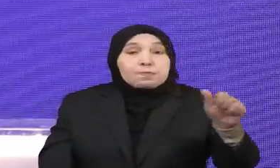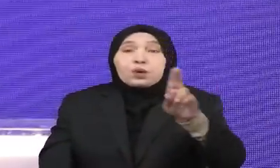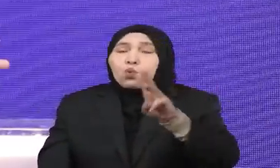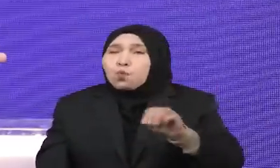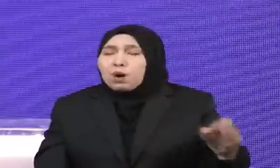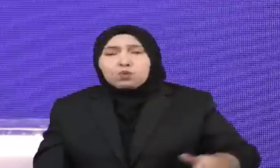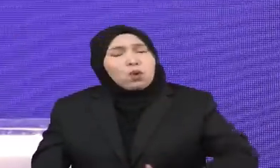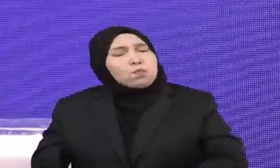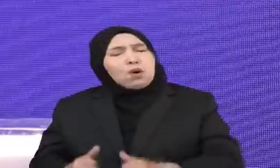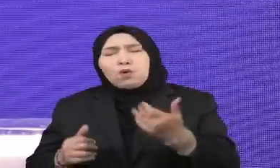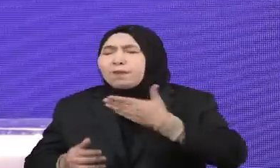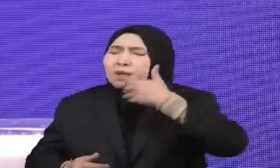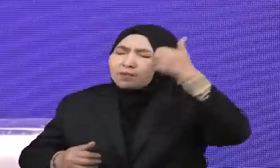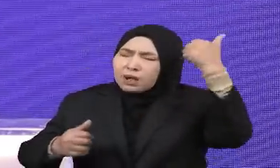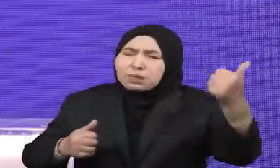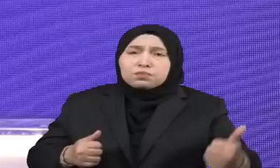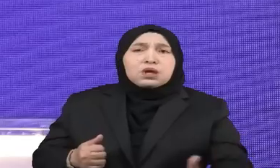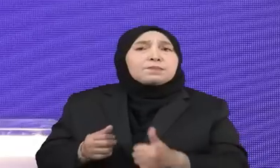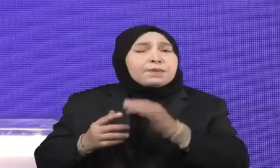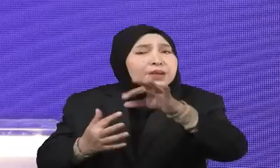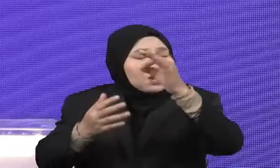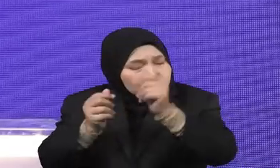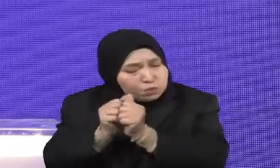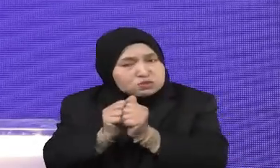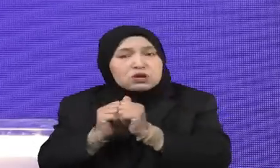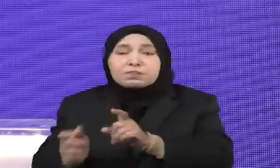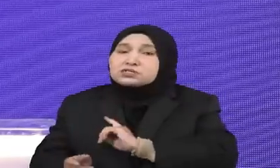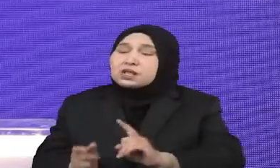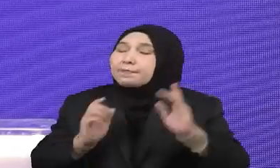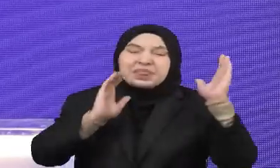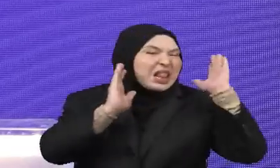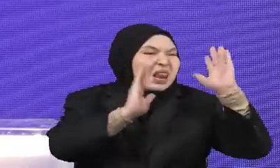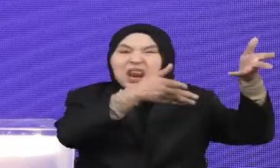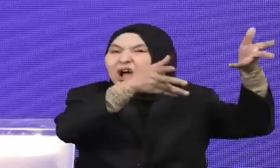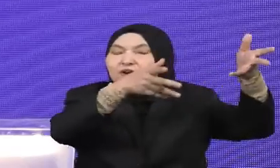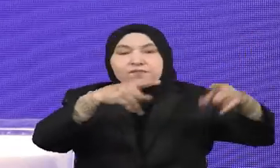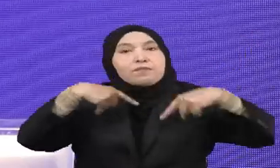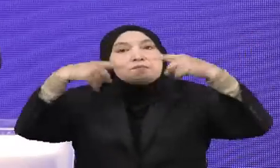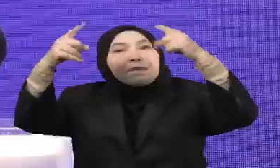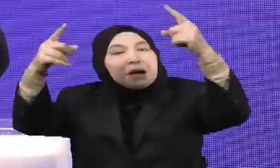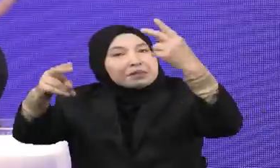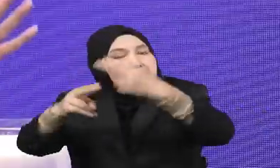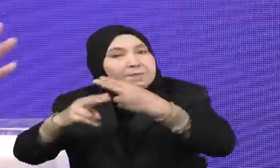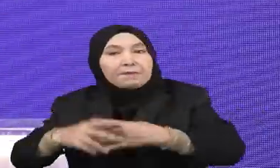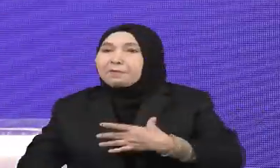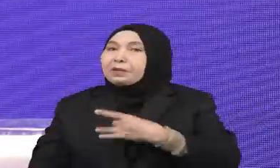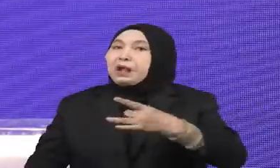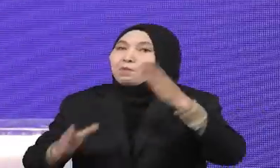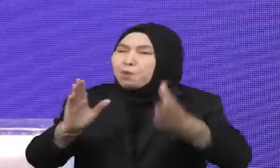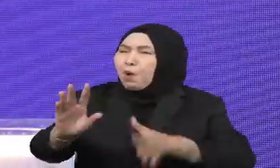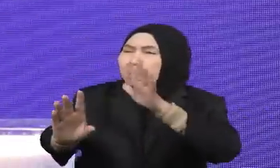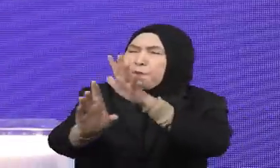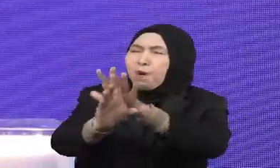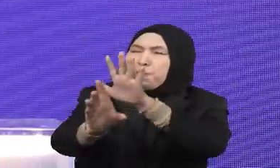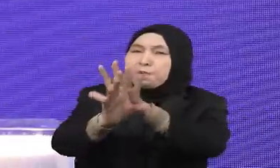muda di Mekkah memilih untuk bersama Islam meninggalkan ke mashuran harta peminat-peminat yang ramai